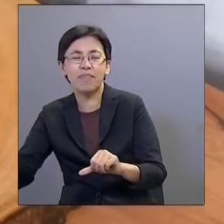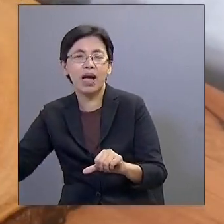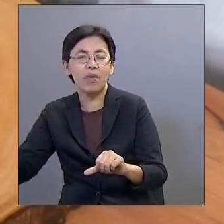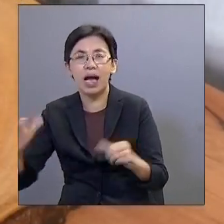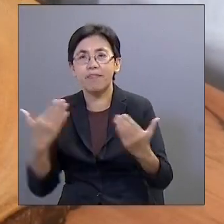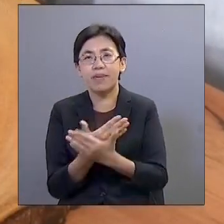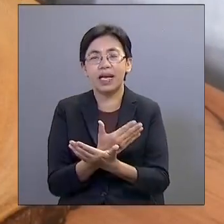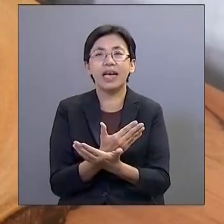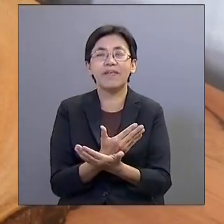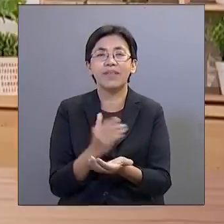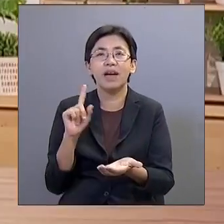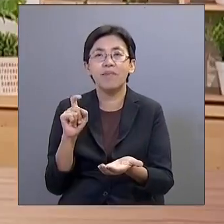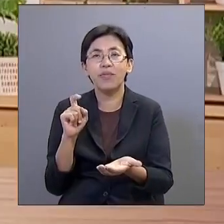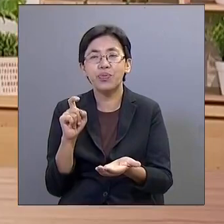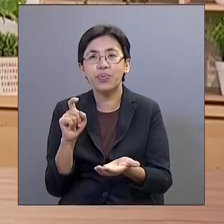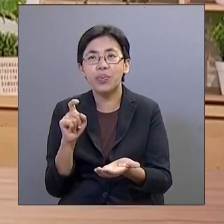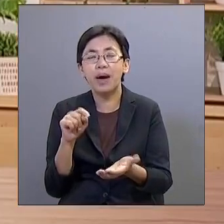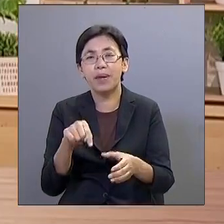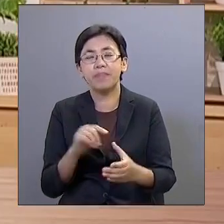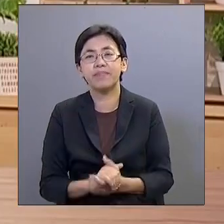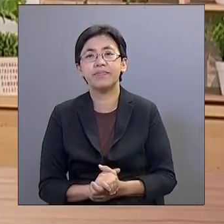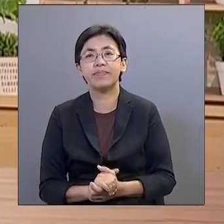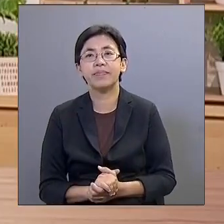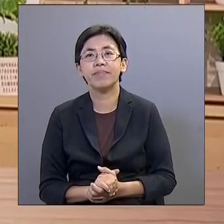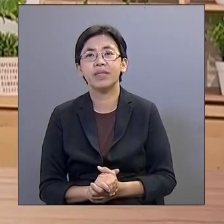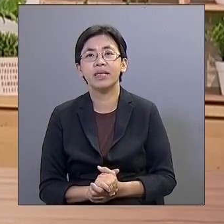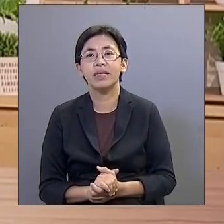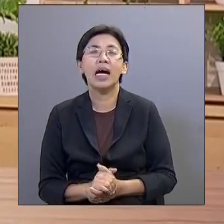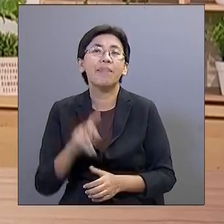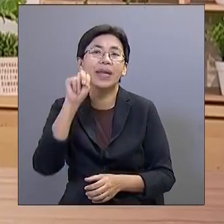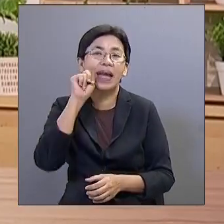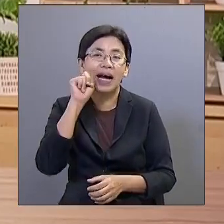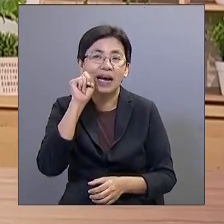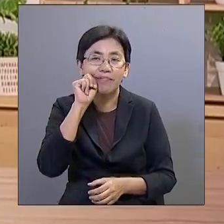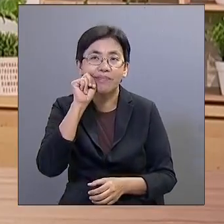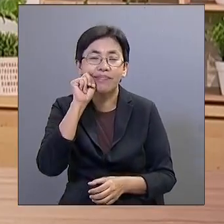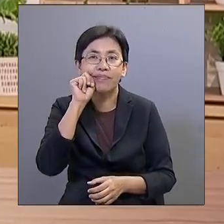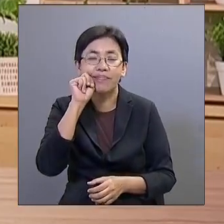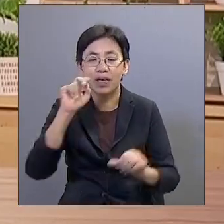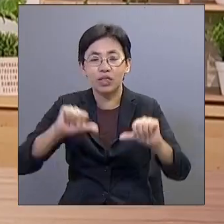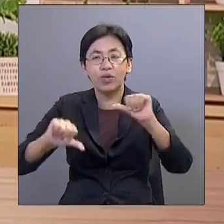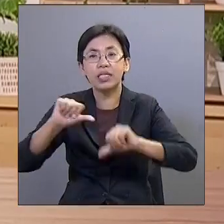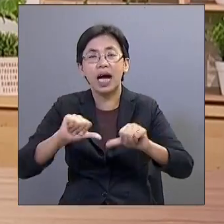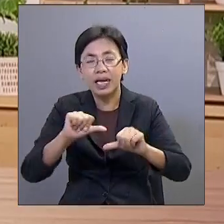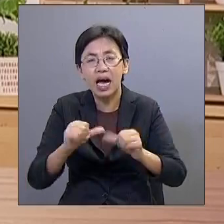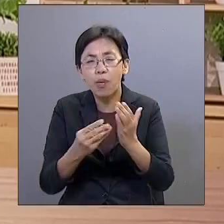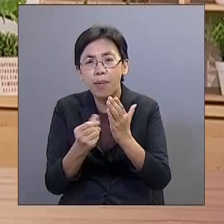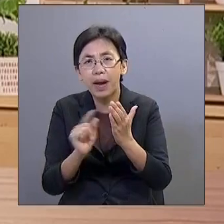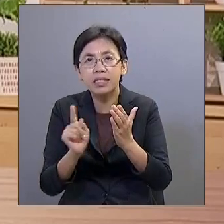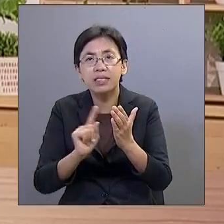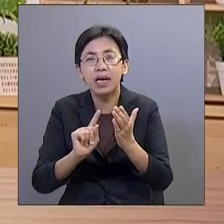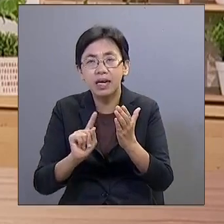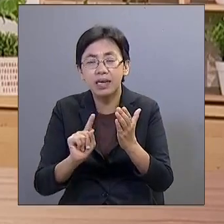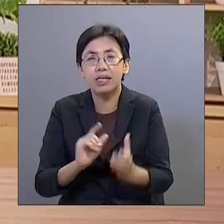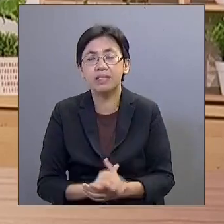แค่มันเป็นสเปรย์ฝุ่นๆแบบนี้นะคะก็เลยกลายมาเป็นสูตรน้ำแล้วก็แต่ว่าตัวสารที่ดูดซับความมันนะคะการใช้ตัว